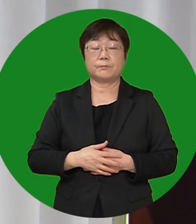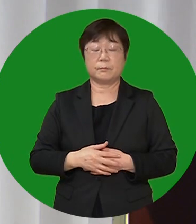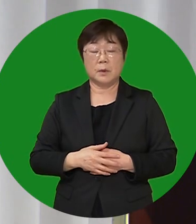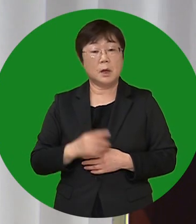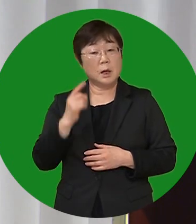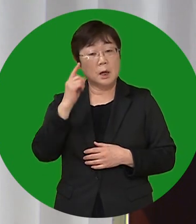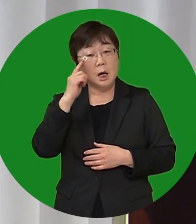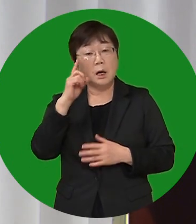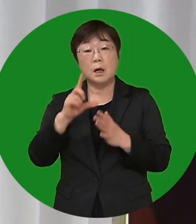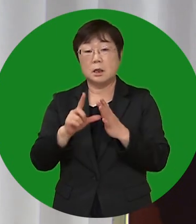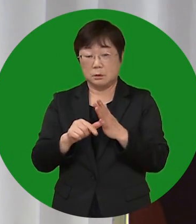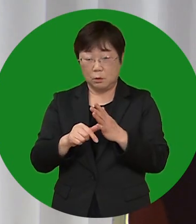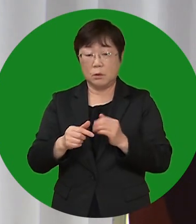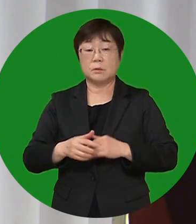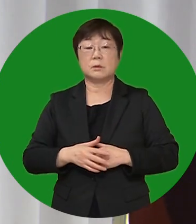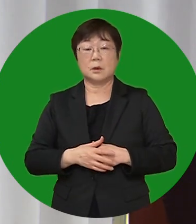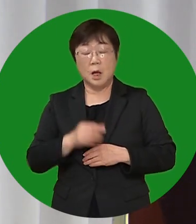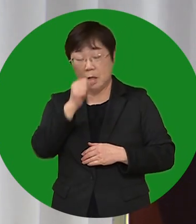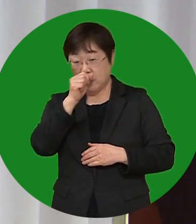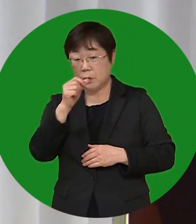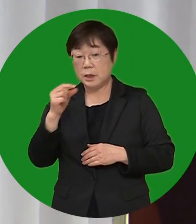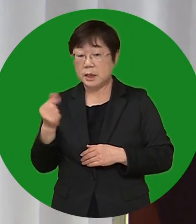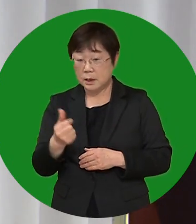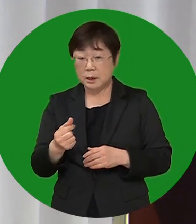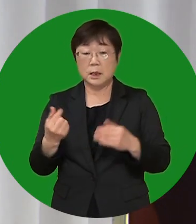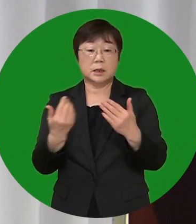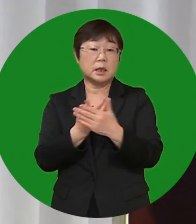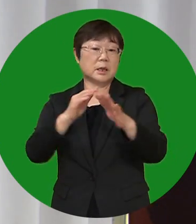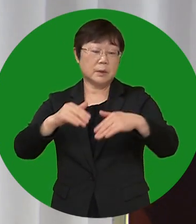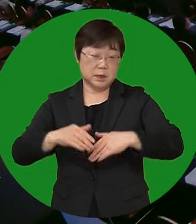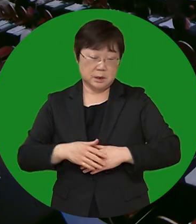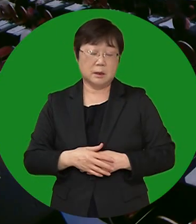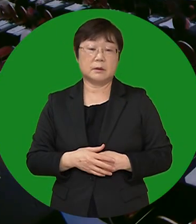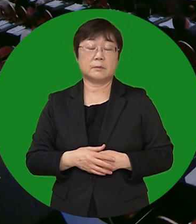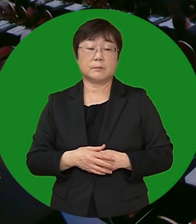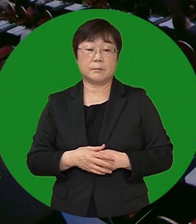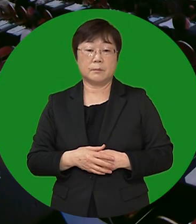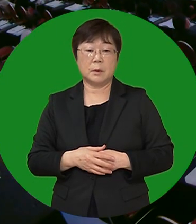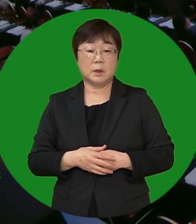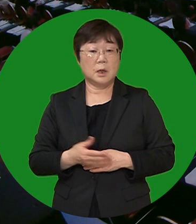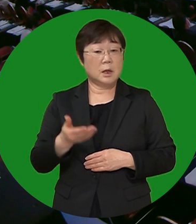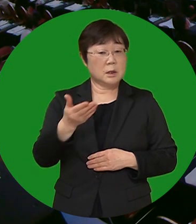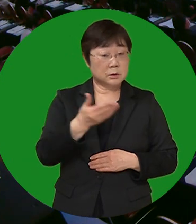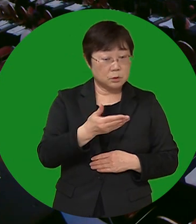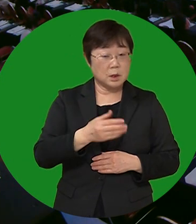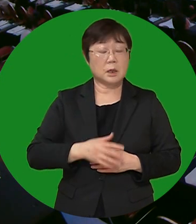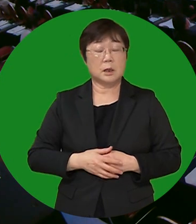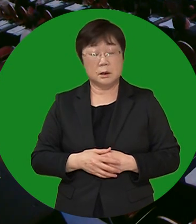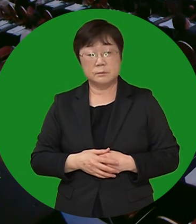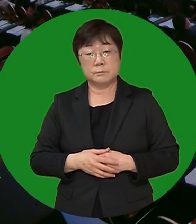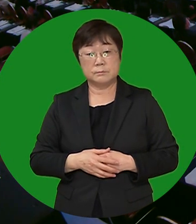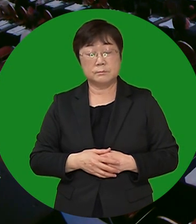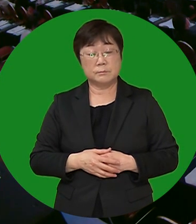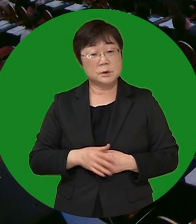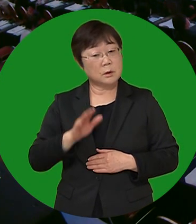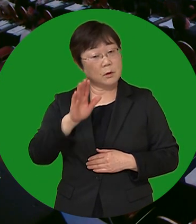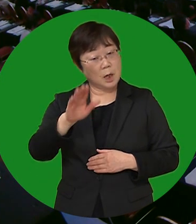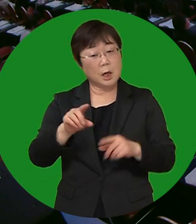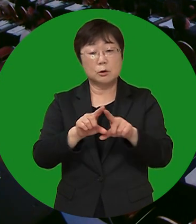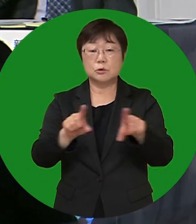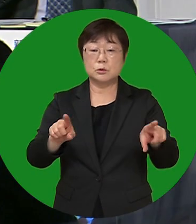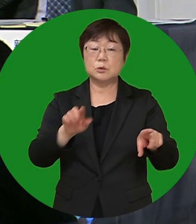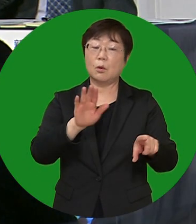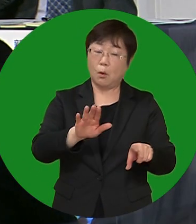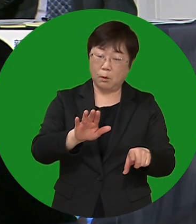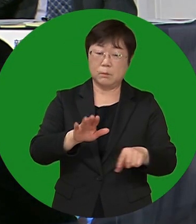ということを考える4位チャンスになりましたそれから時代は普通は